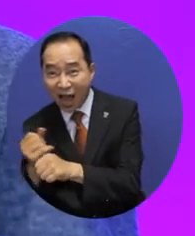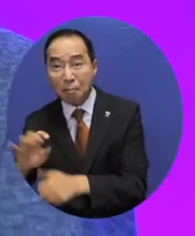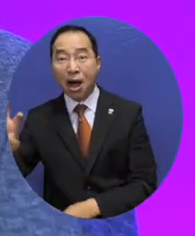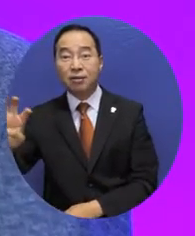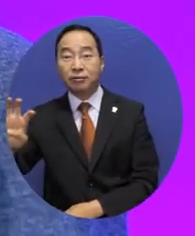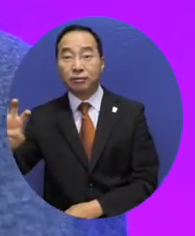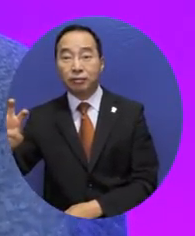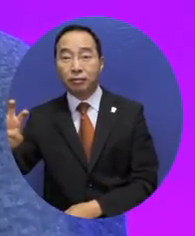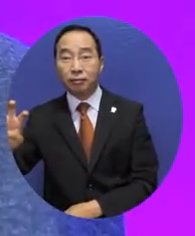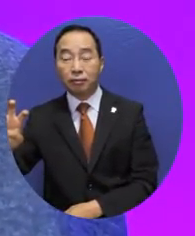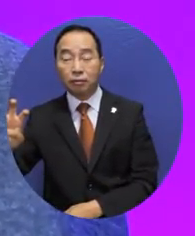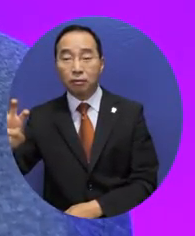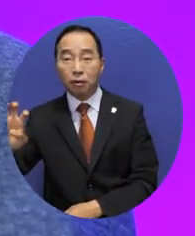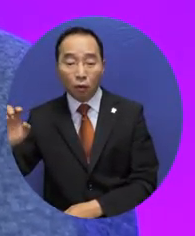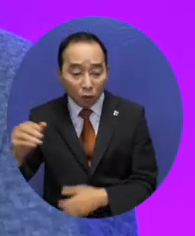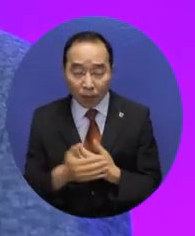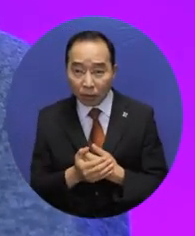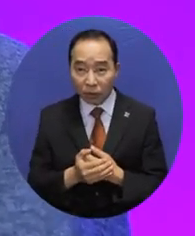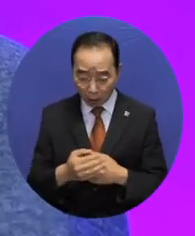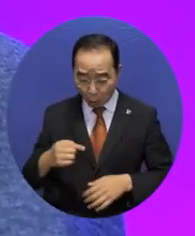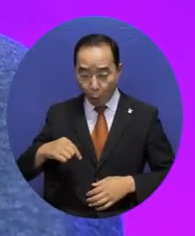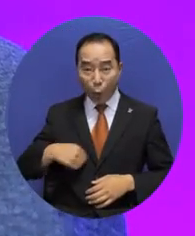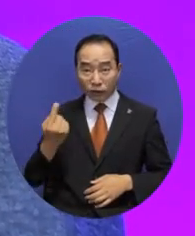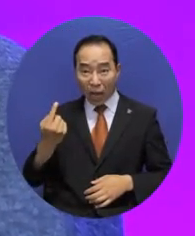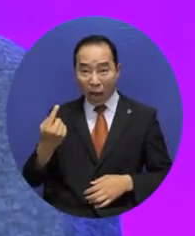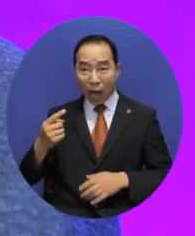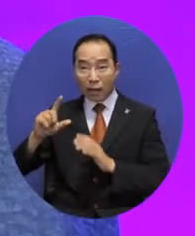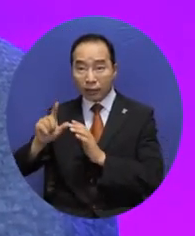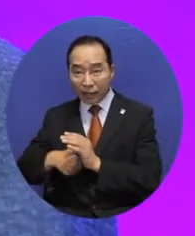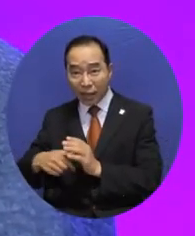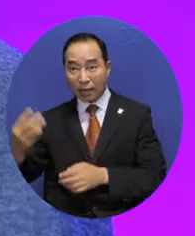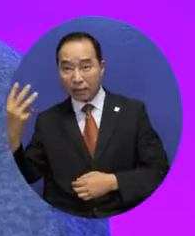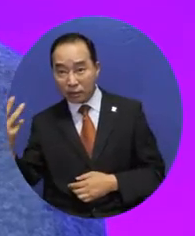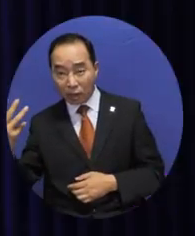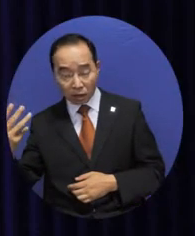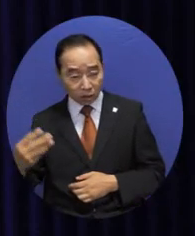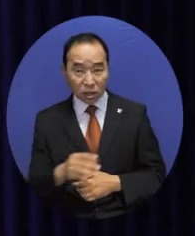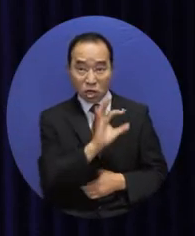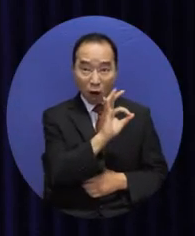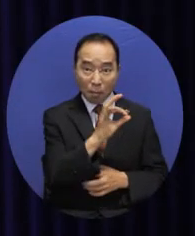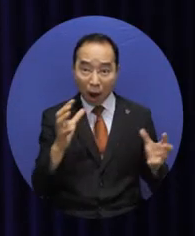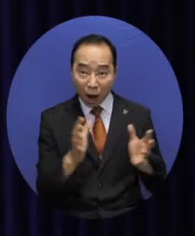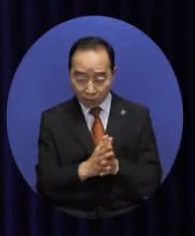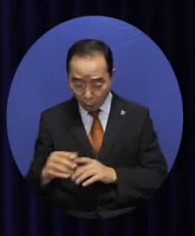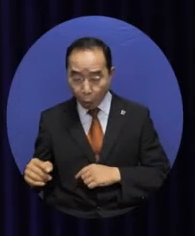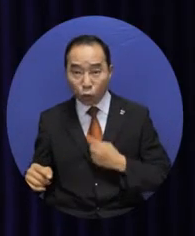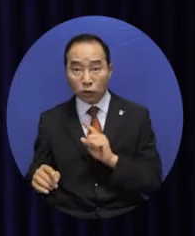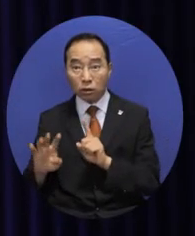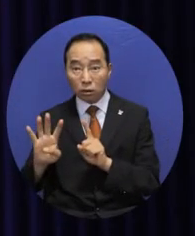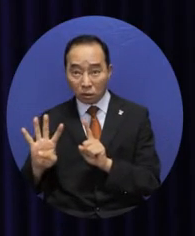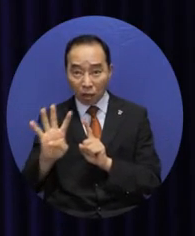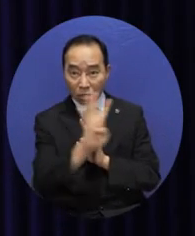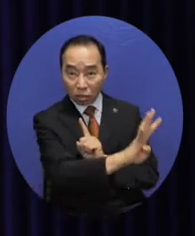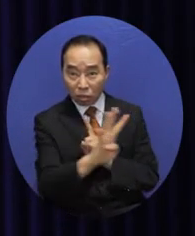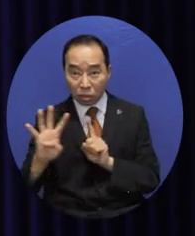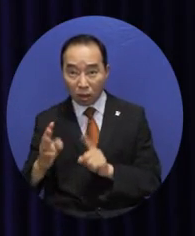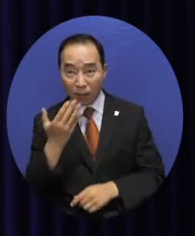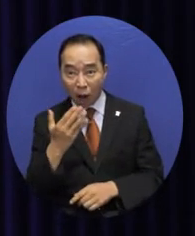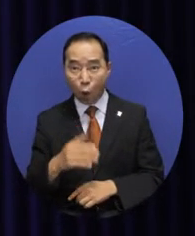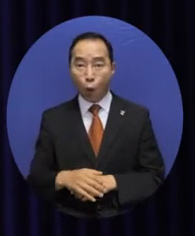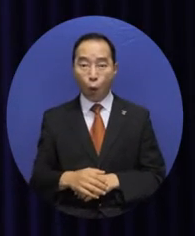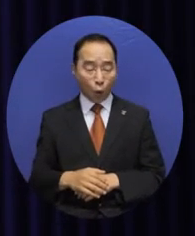그럼 n분의 1로 나누더라도 저한테는 4마리의 몫이 돌아옵니다. 이타적 협력을 하는 것이 이기적